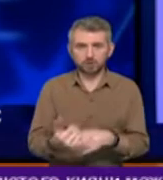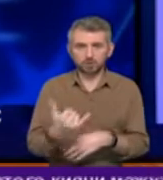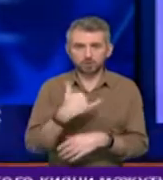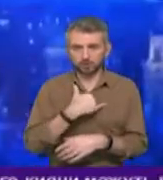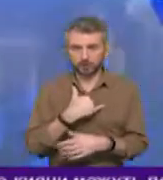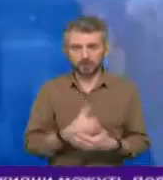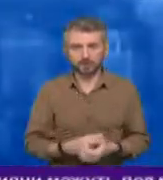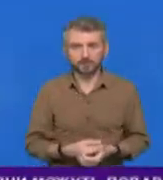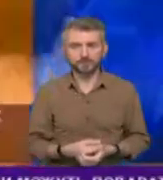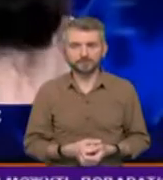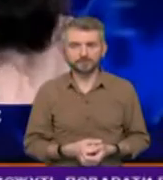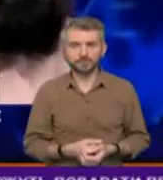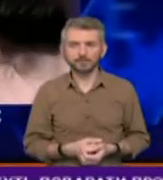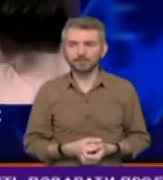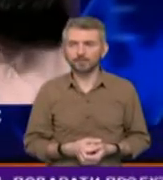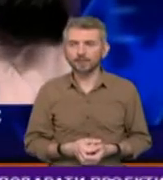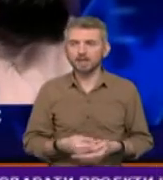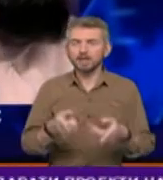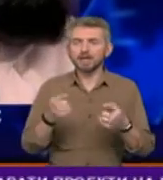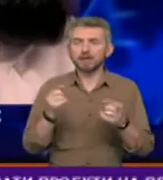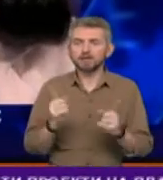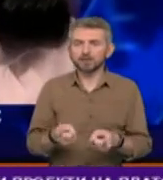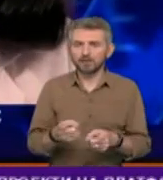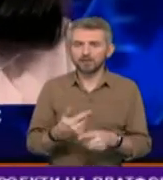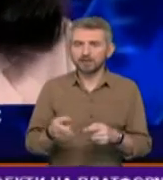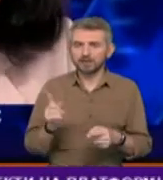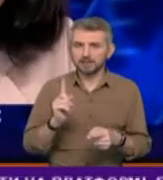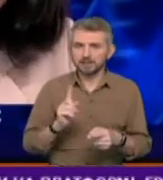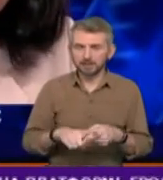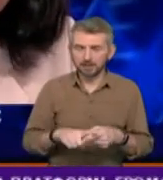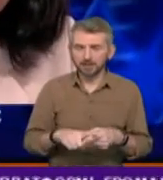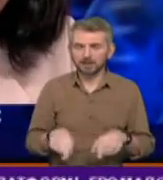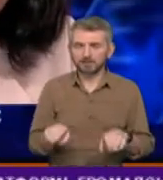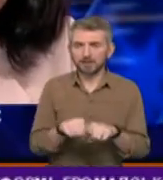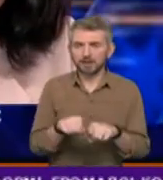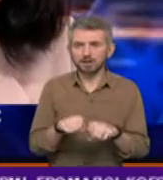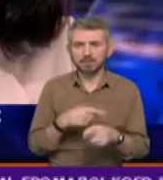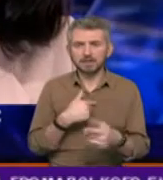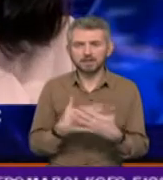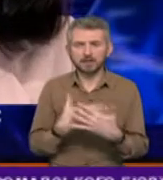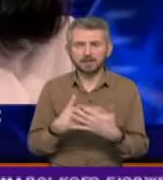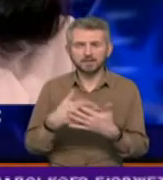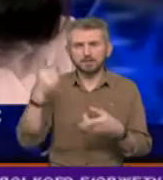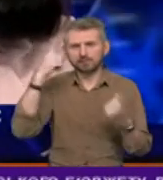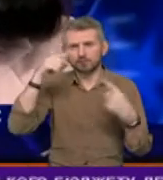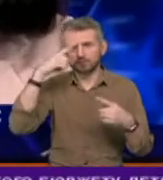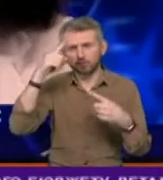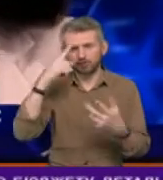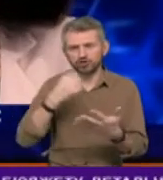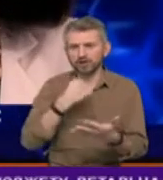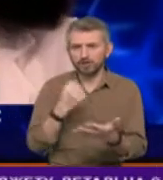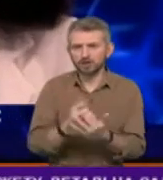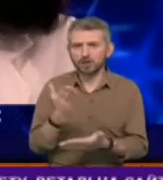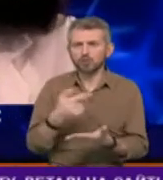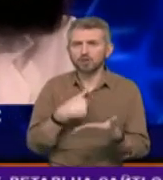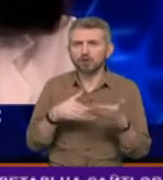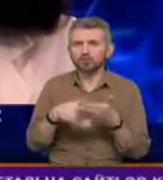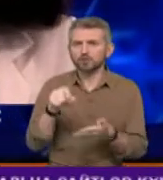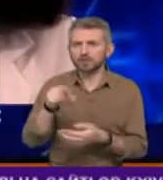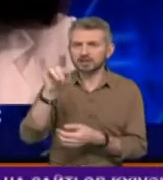або-або, і зрозуміло, що там високі показники. Біологія так, і там це не тільки через медичні вузи, а через те,